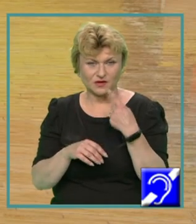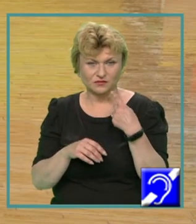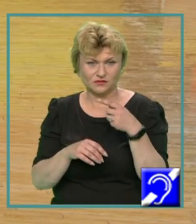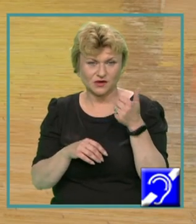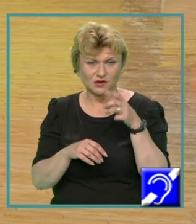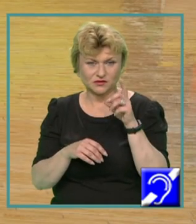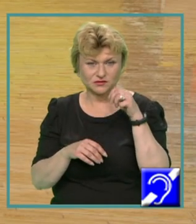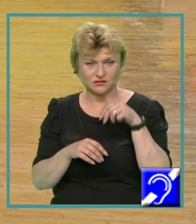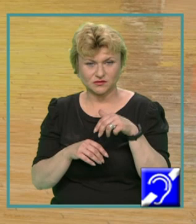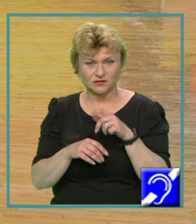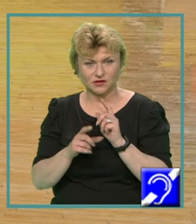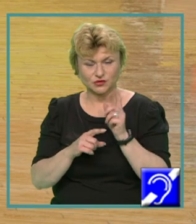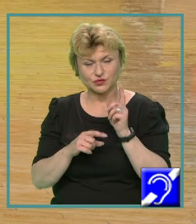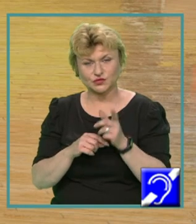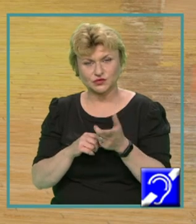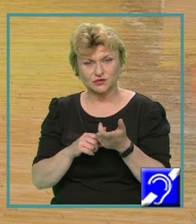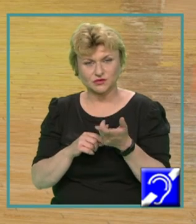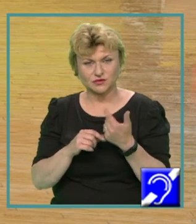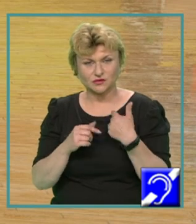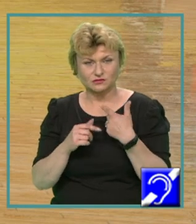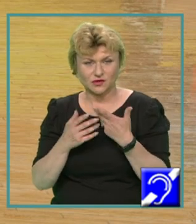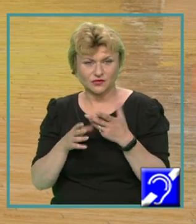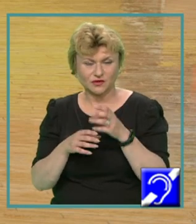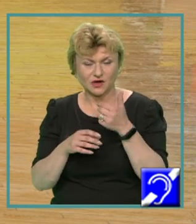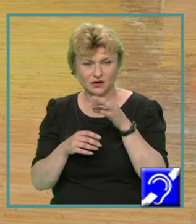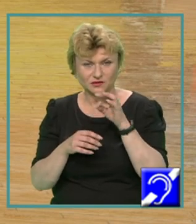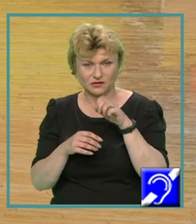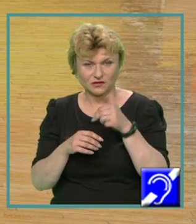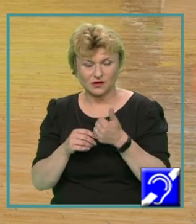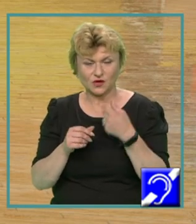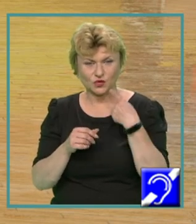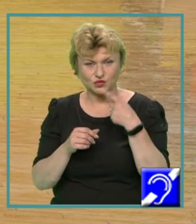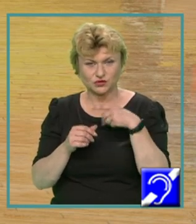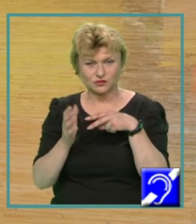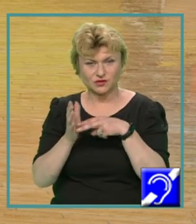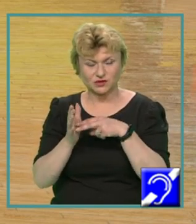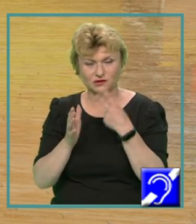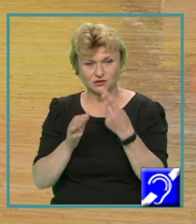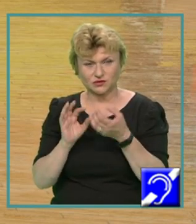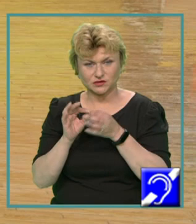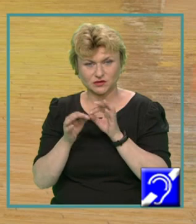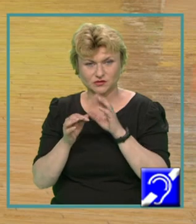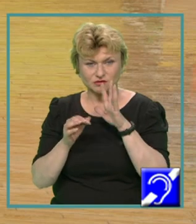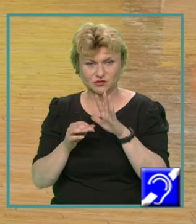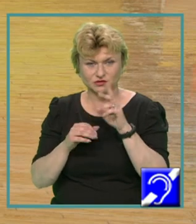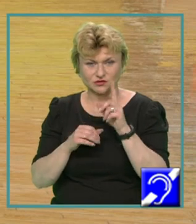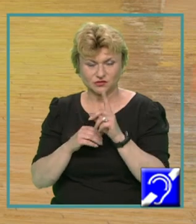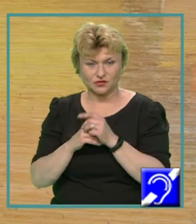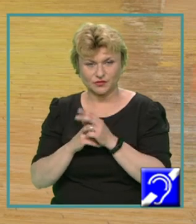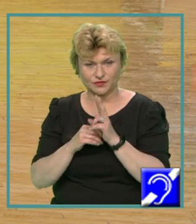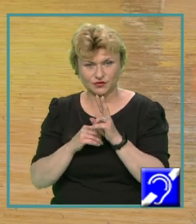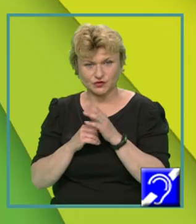de nucleotide, ARN-ul mesager, pentru că are o singură catenă, are 100 împărțit la 2, adică 50 de nucleotide.